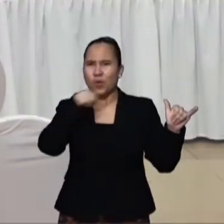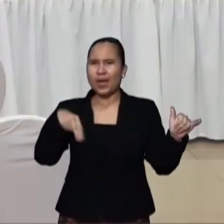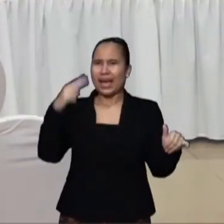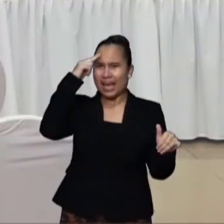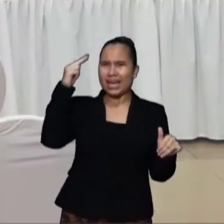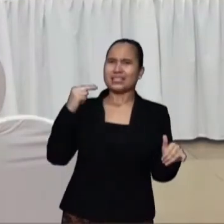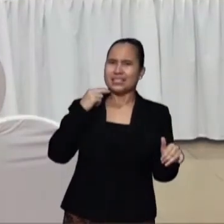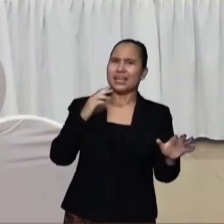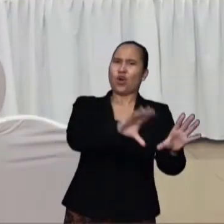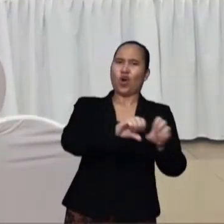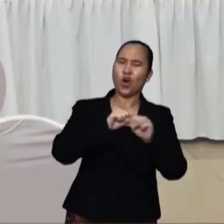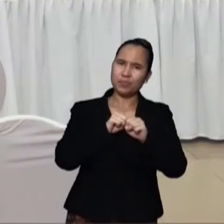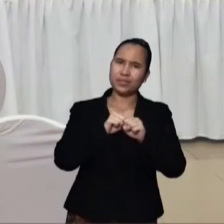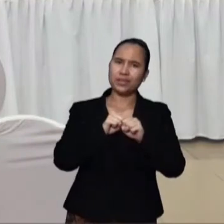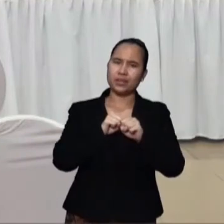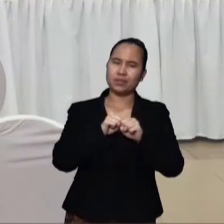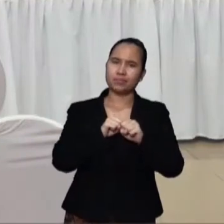optreden.